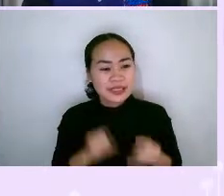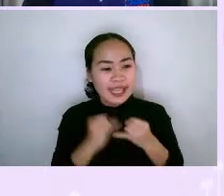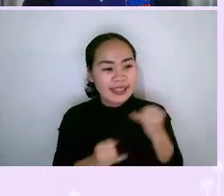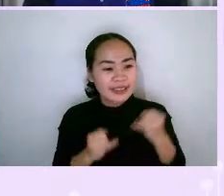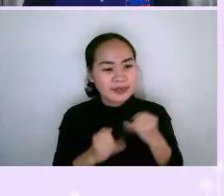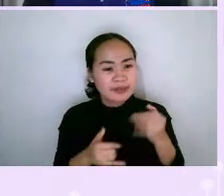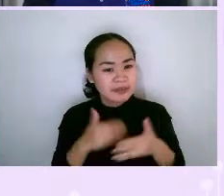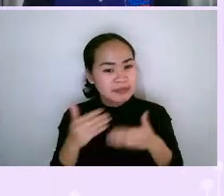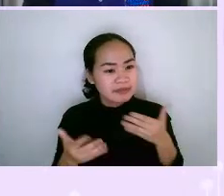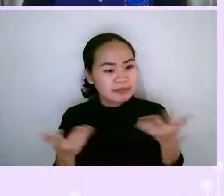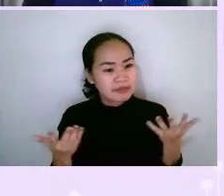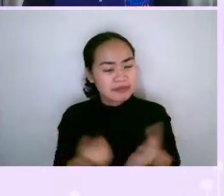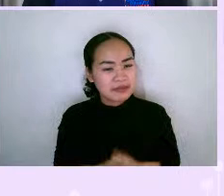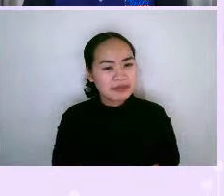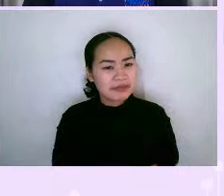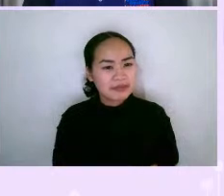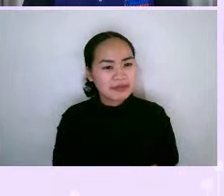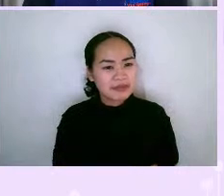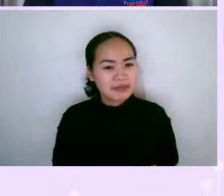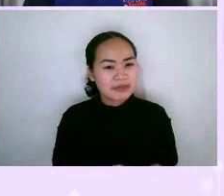ikakrack. Ayan, number